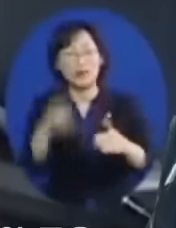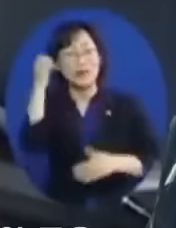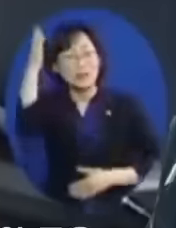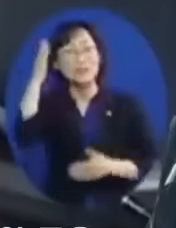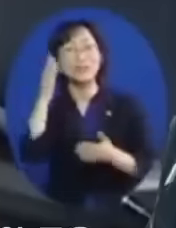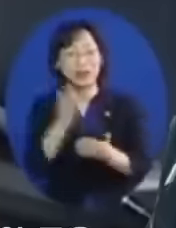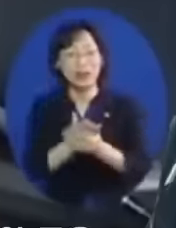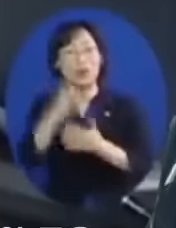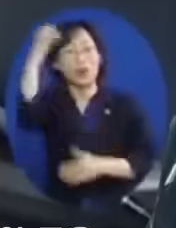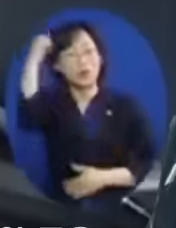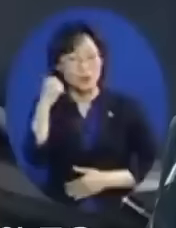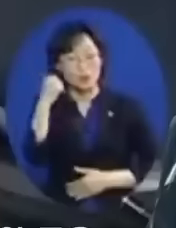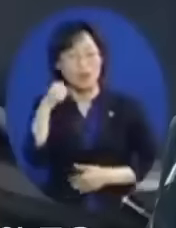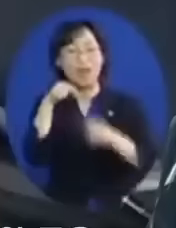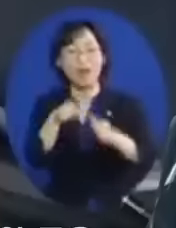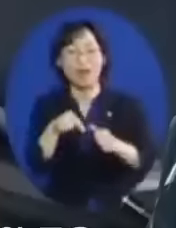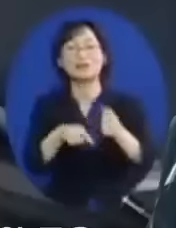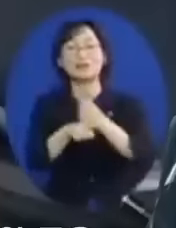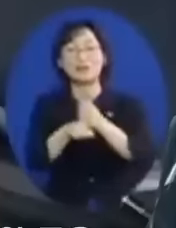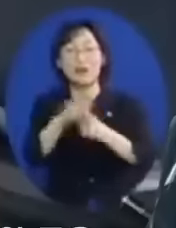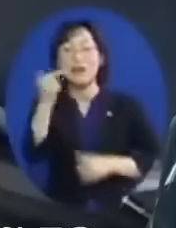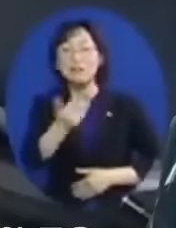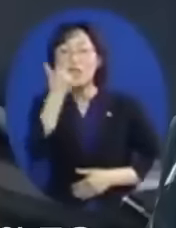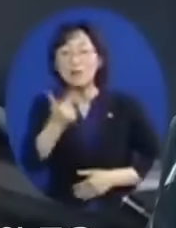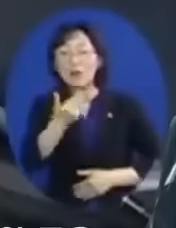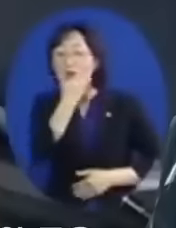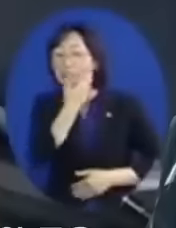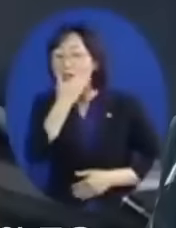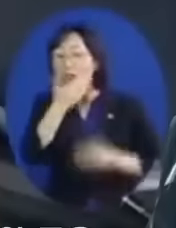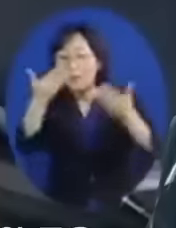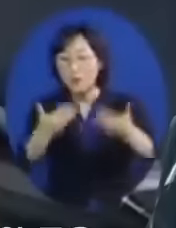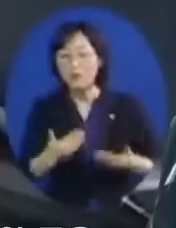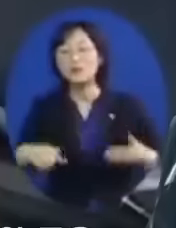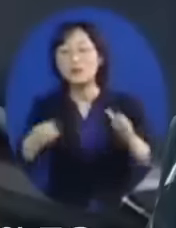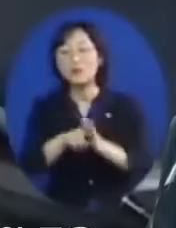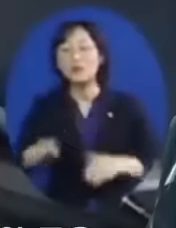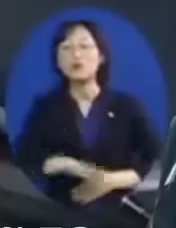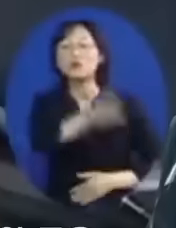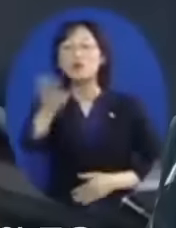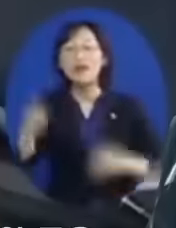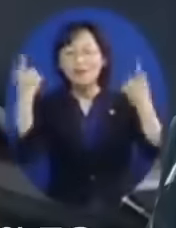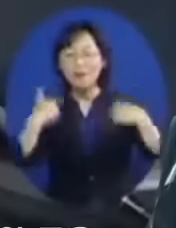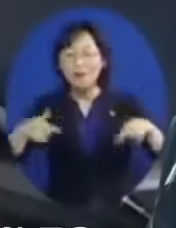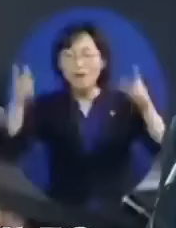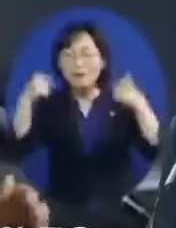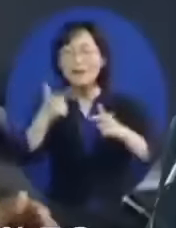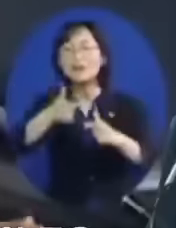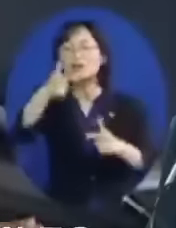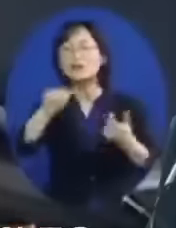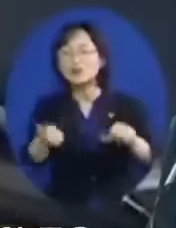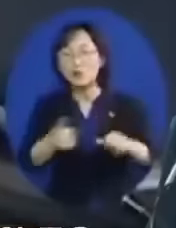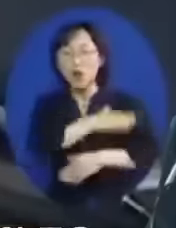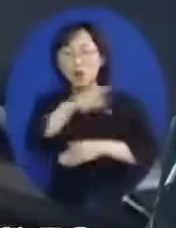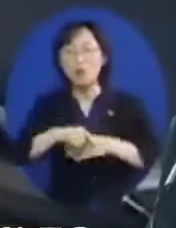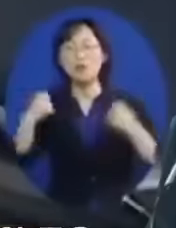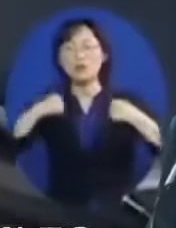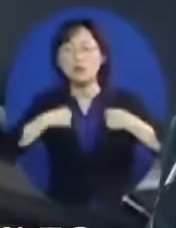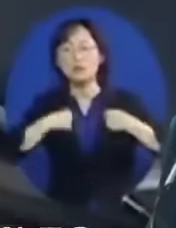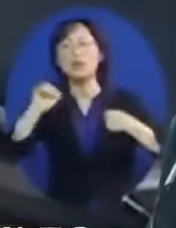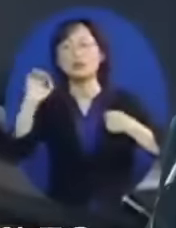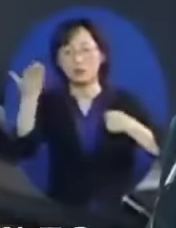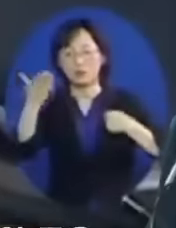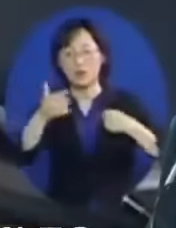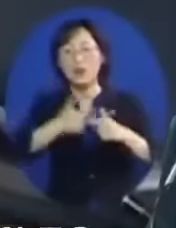말고 기억하라는 것입니다. 생명의 영양분을 얻기 위해서 우리는 언제나 예수의 죽음을 몸에 긁어져야 되는